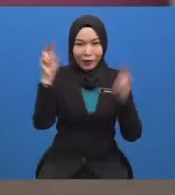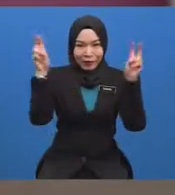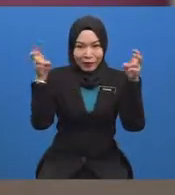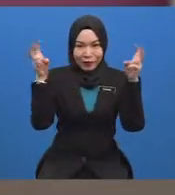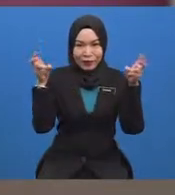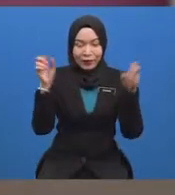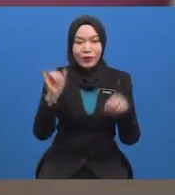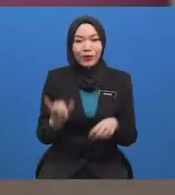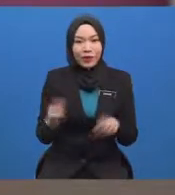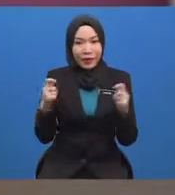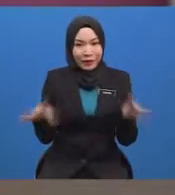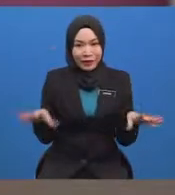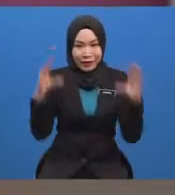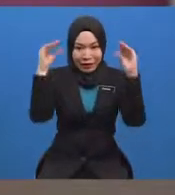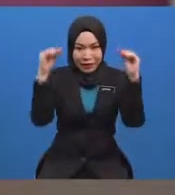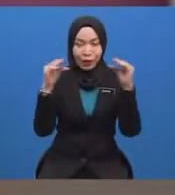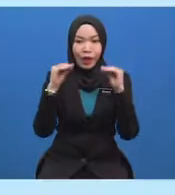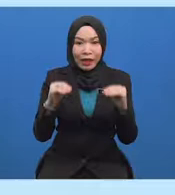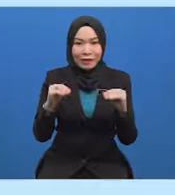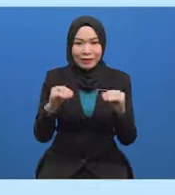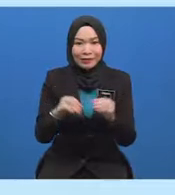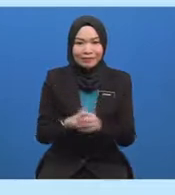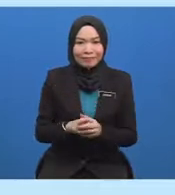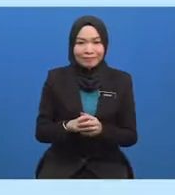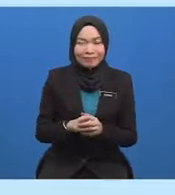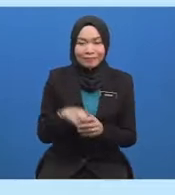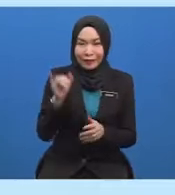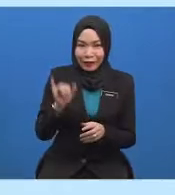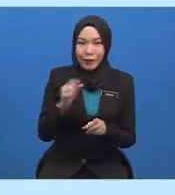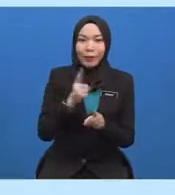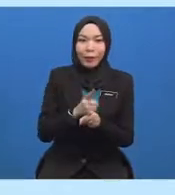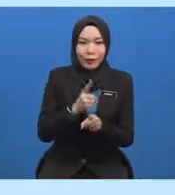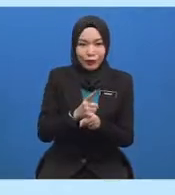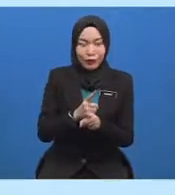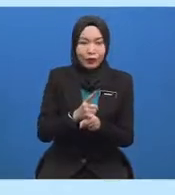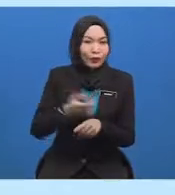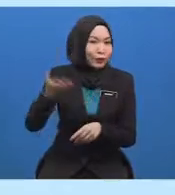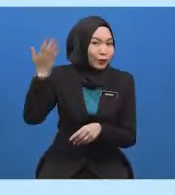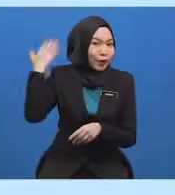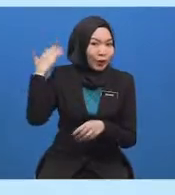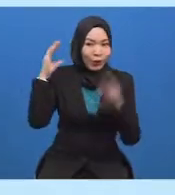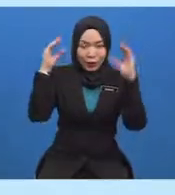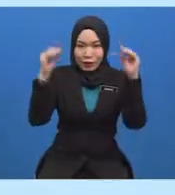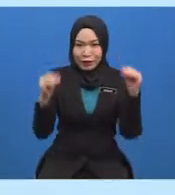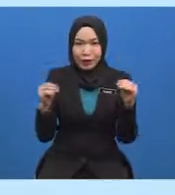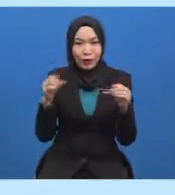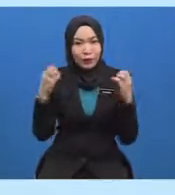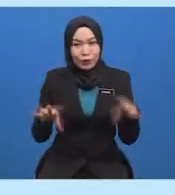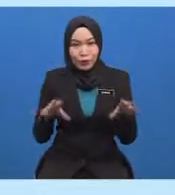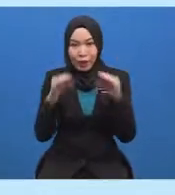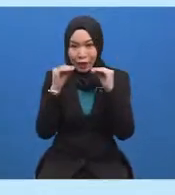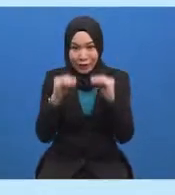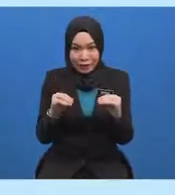tajuk yang telah cego ajar sebelum ini Iya betul tuh sebelum ini chegou sudah pun mengajar